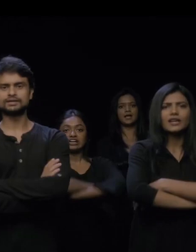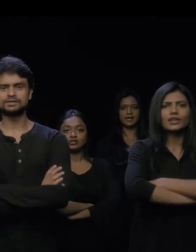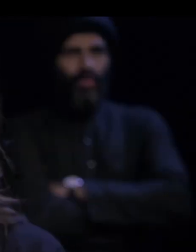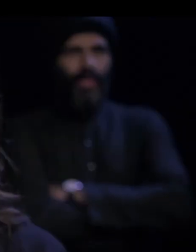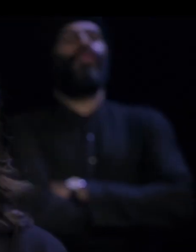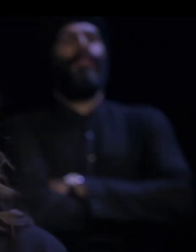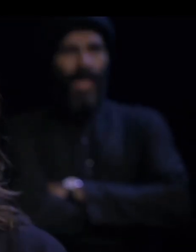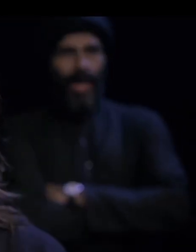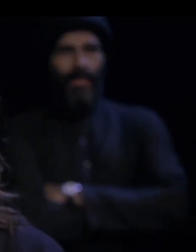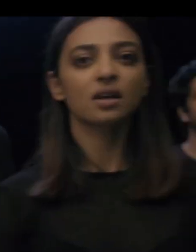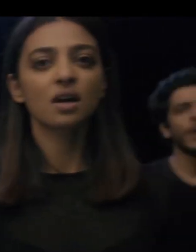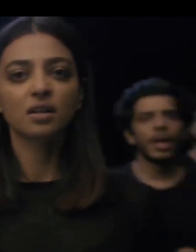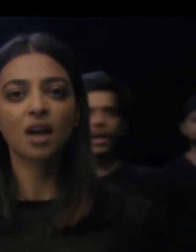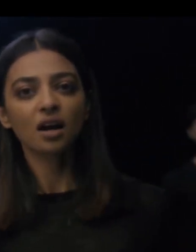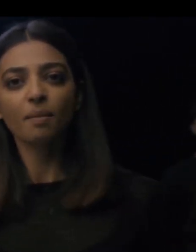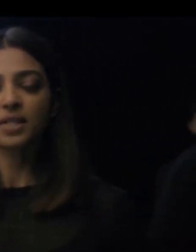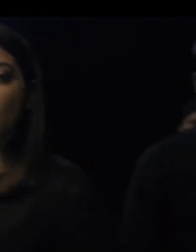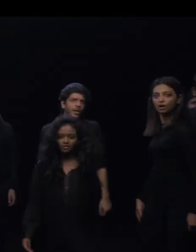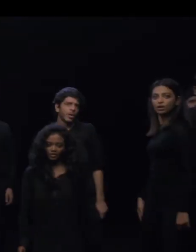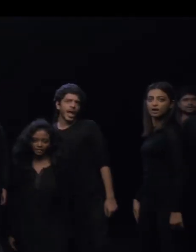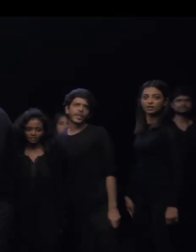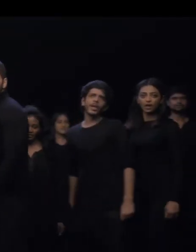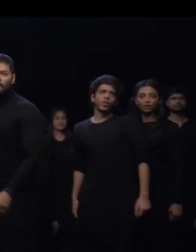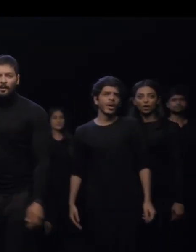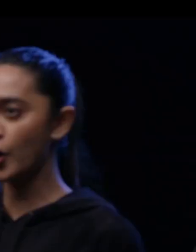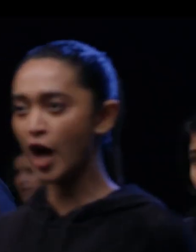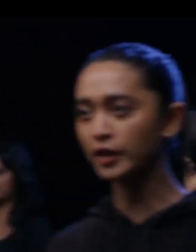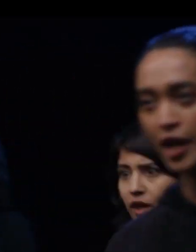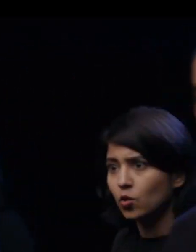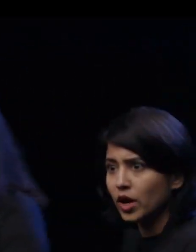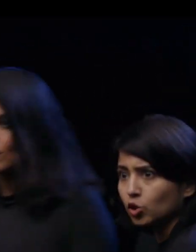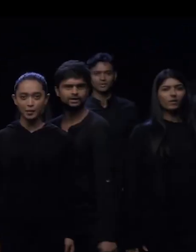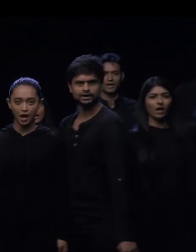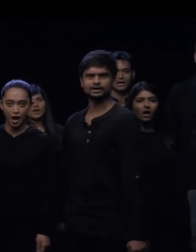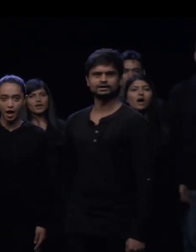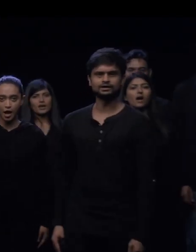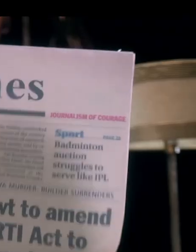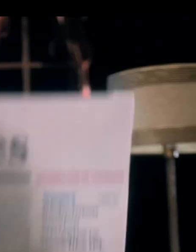हुए धुतकारते हुए तुम्हें हाँ रंग का मजाक उड़ाते हुए उड़ाते